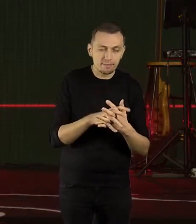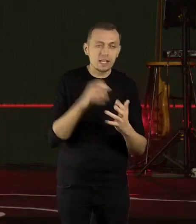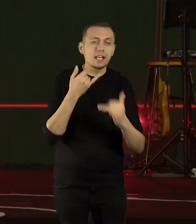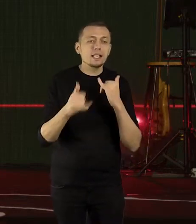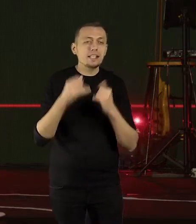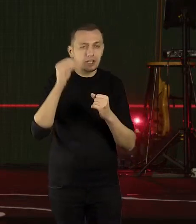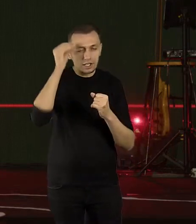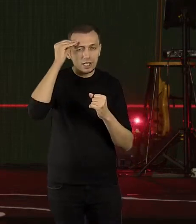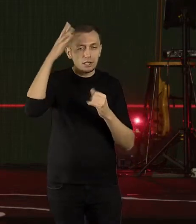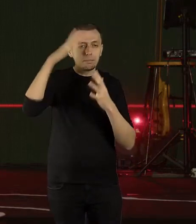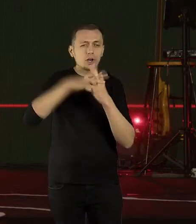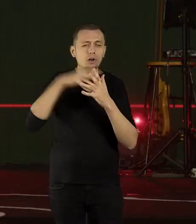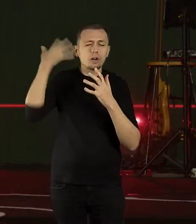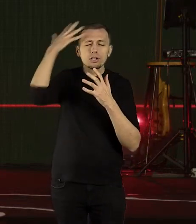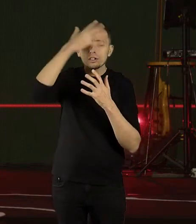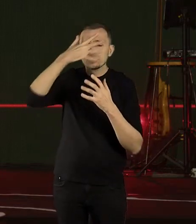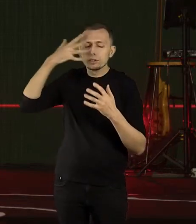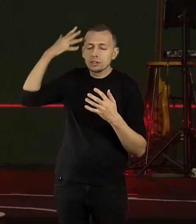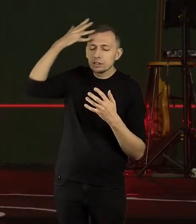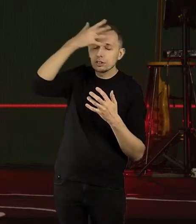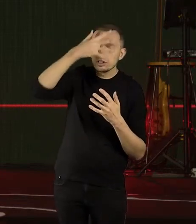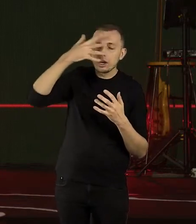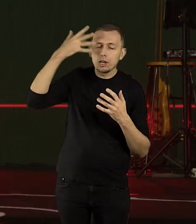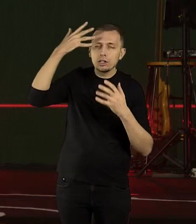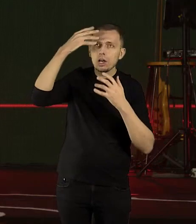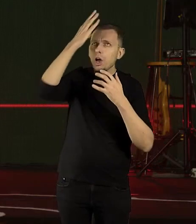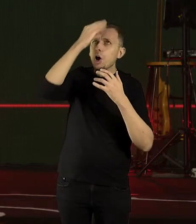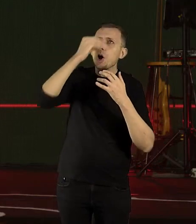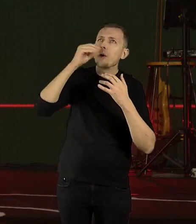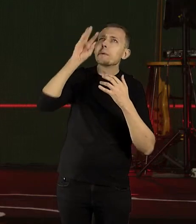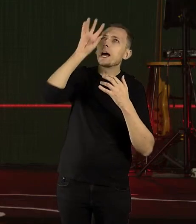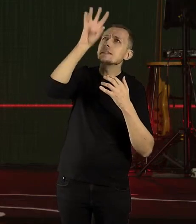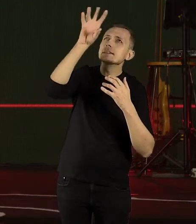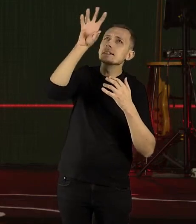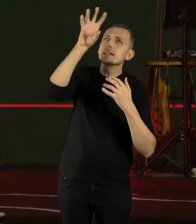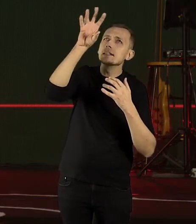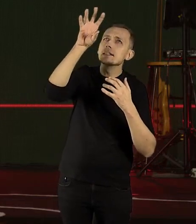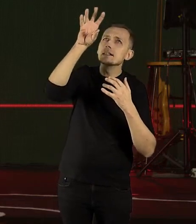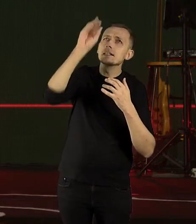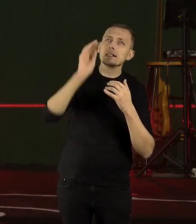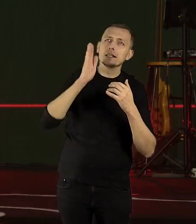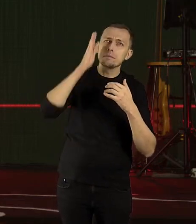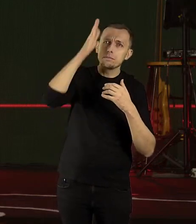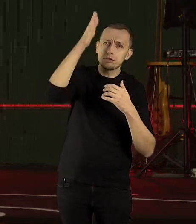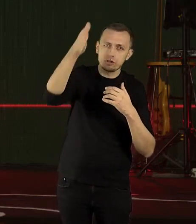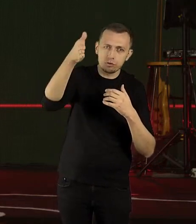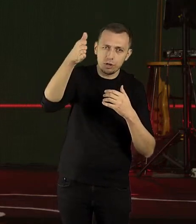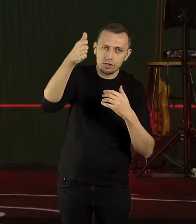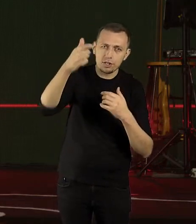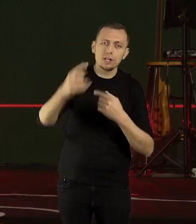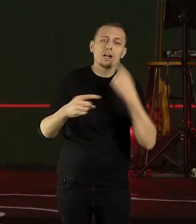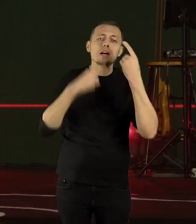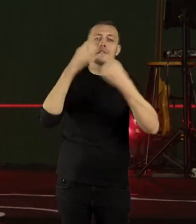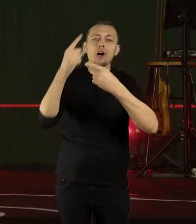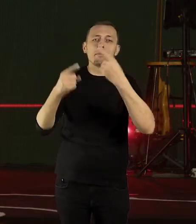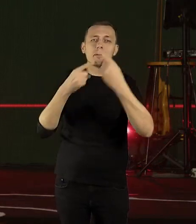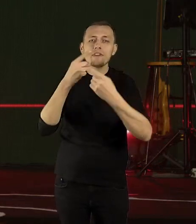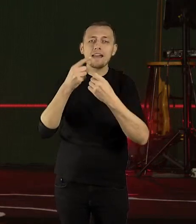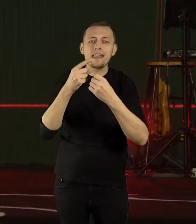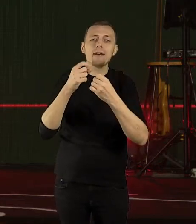zaczęli wykorzystywać czas przeszły dokonany, aby opisać to, co było dla nich absolutnie pewne w